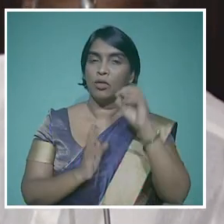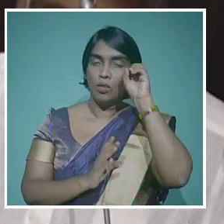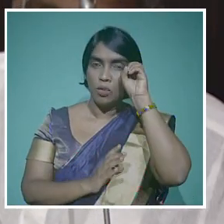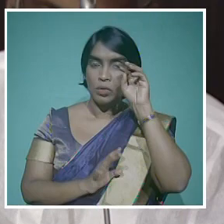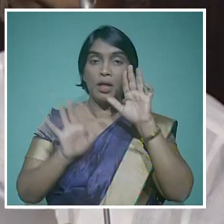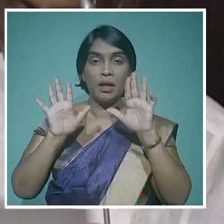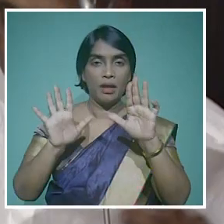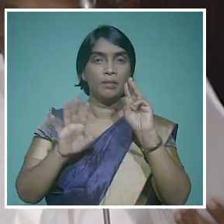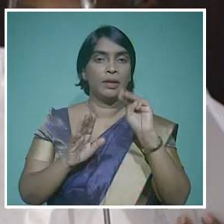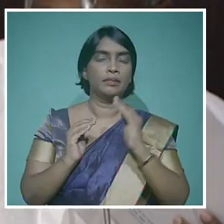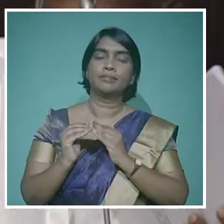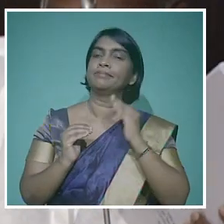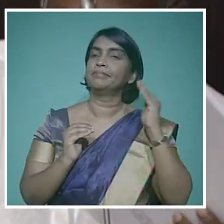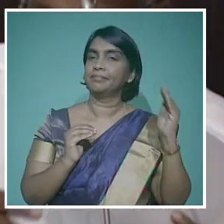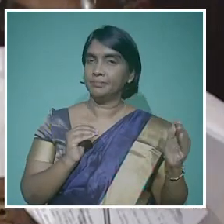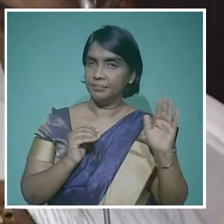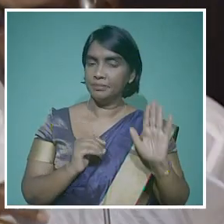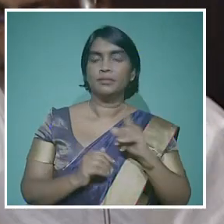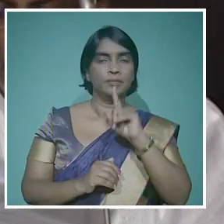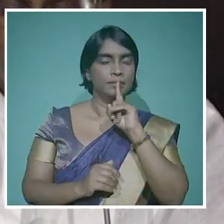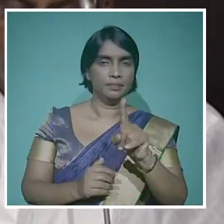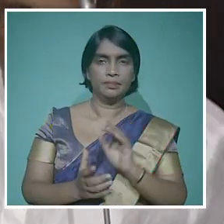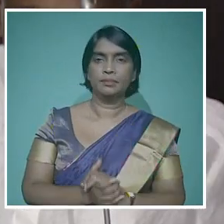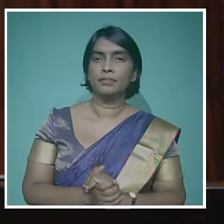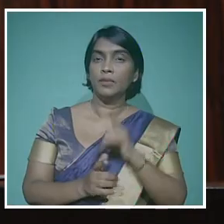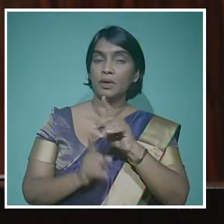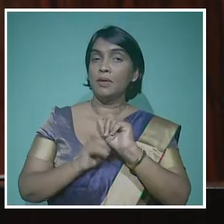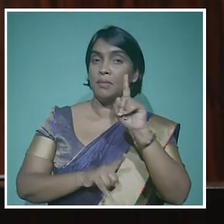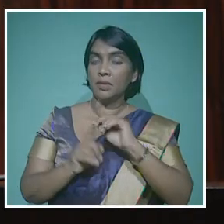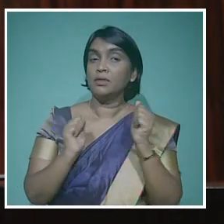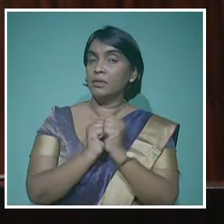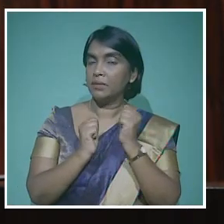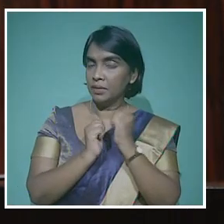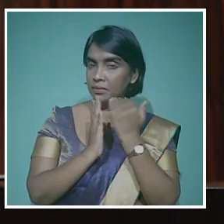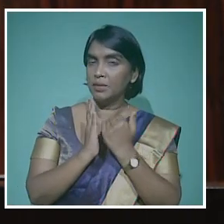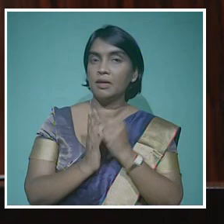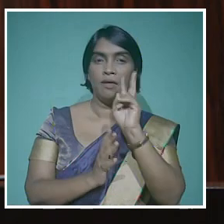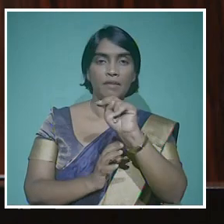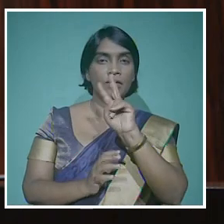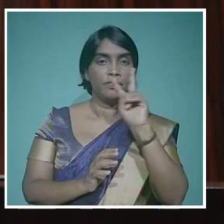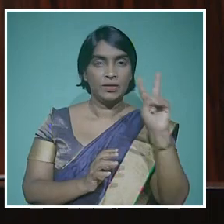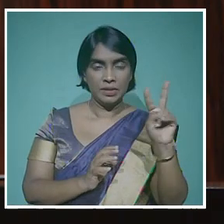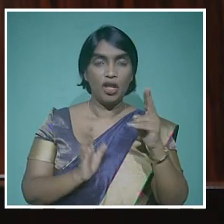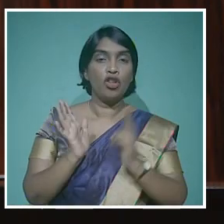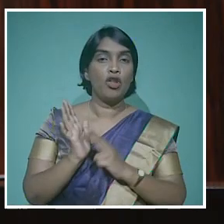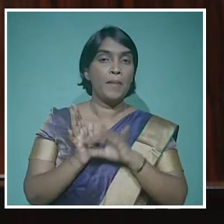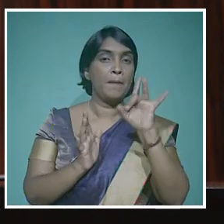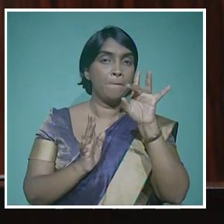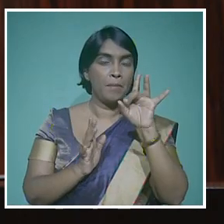භාග 9:30 වන තෙක් කල්තැබිය යුතුයි යෝජනා කරන්නේ. යනු පාර්ලිමේන්තුවේ කටයුතු 2022 නොවැම්බර් මාස 15 වෙනි